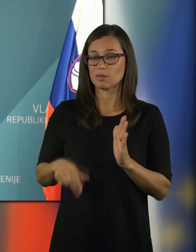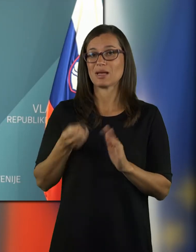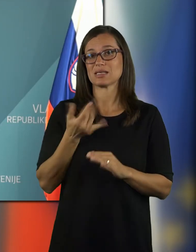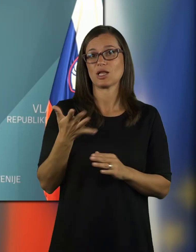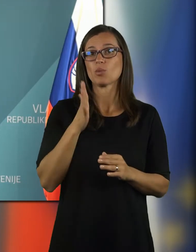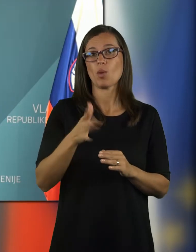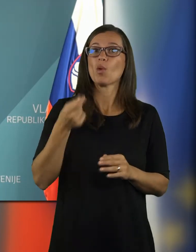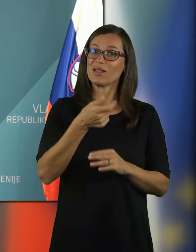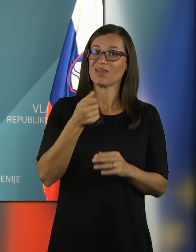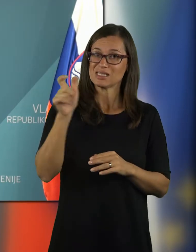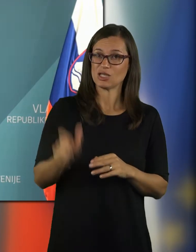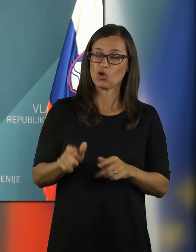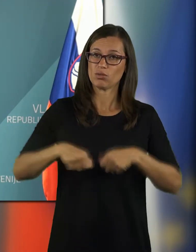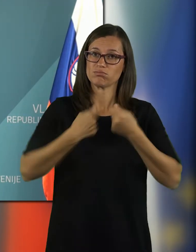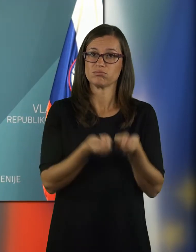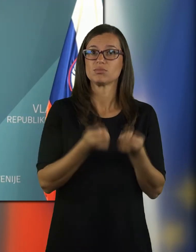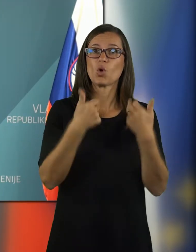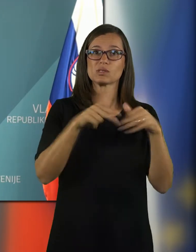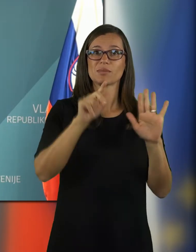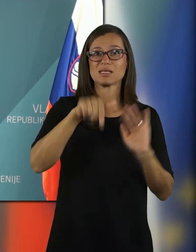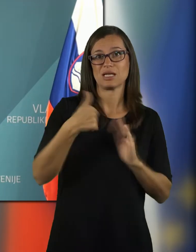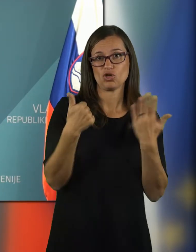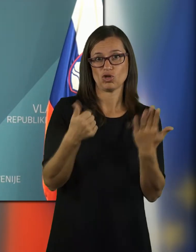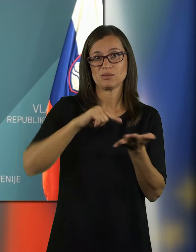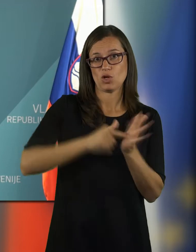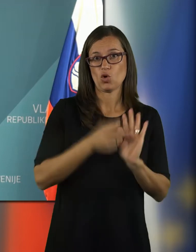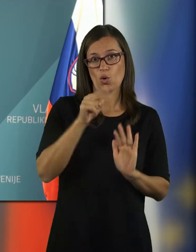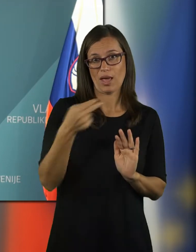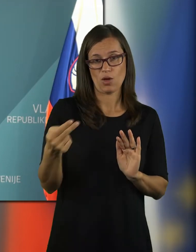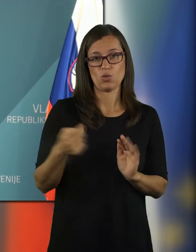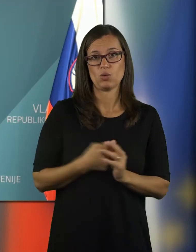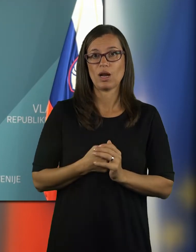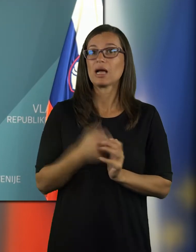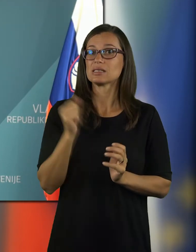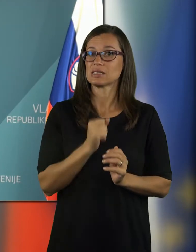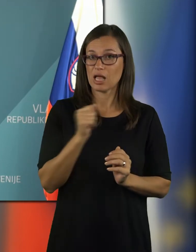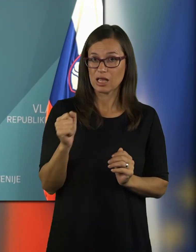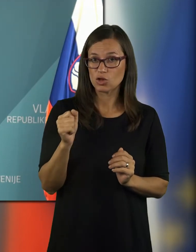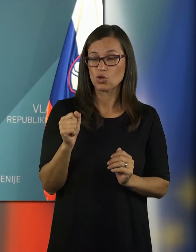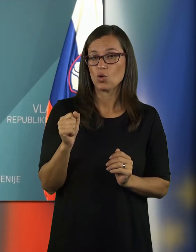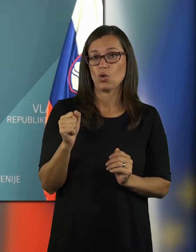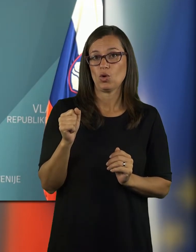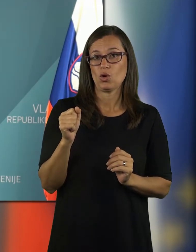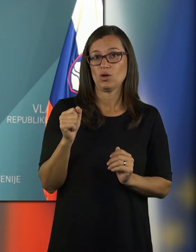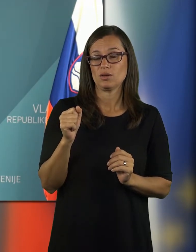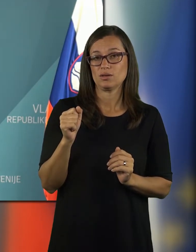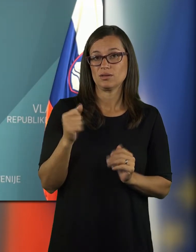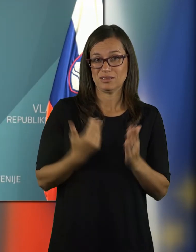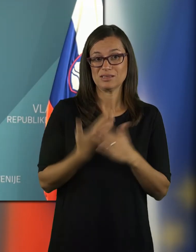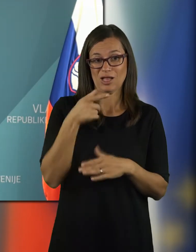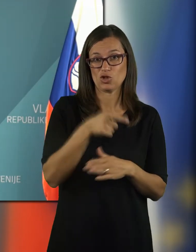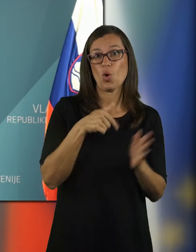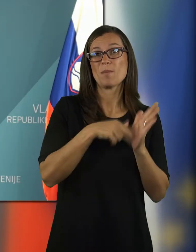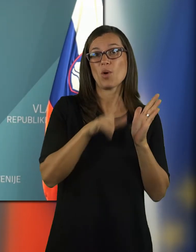bomo investitorji dodelili 18,6 milijona evrov. Za to pogodbo